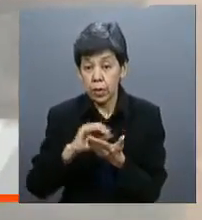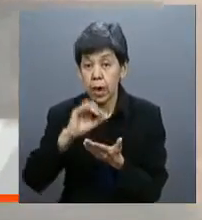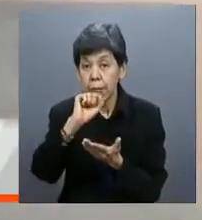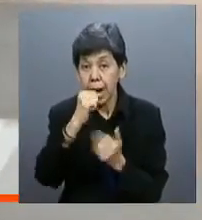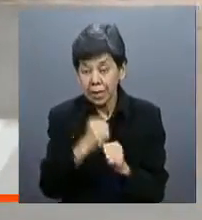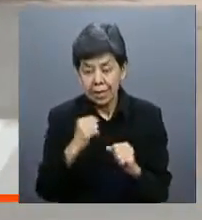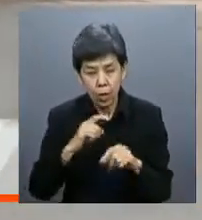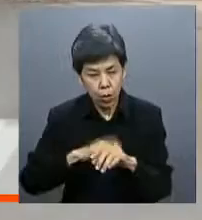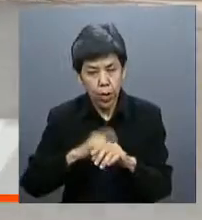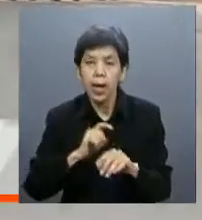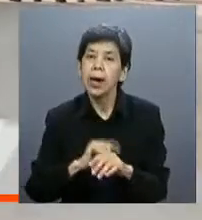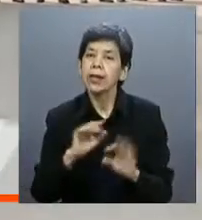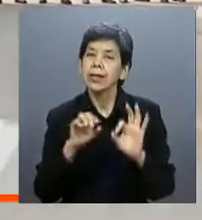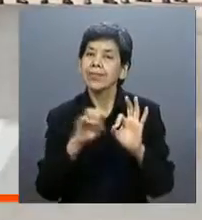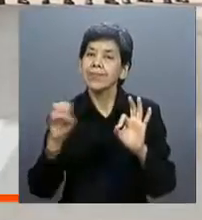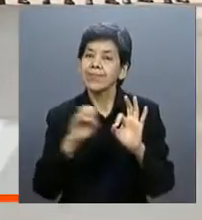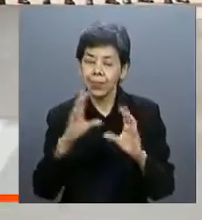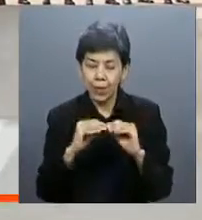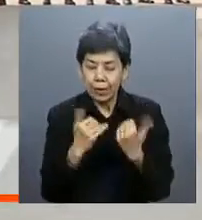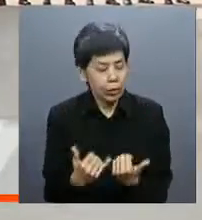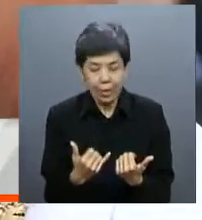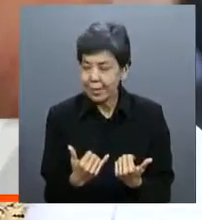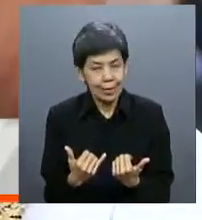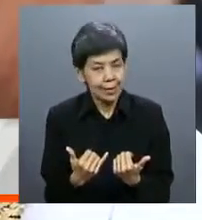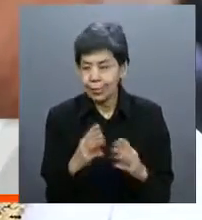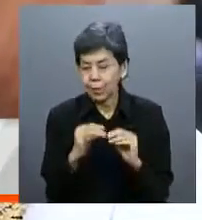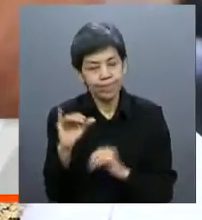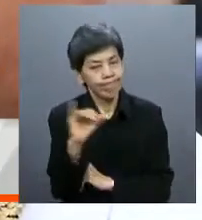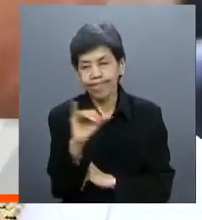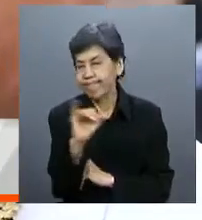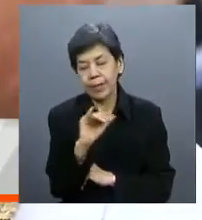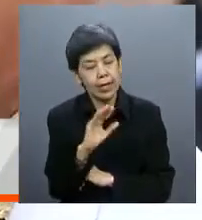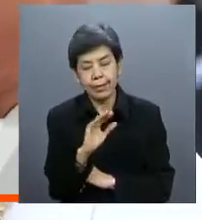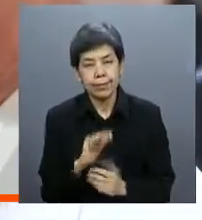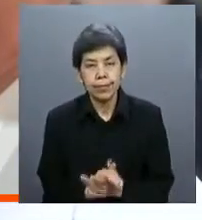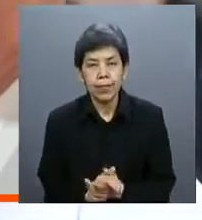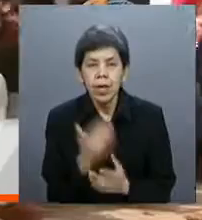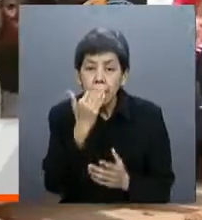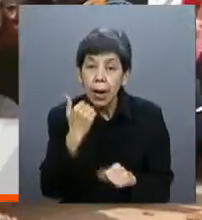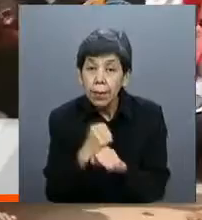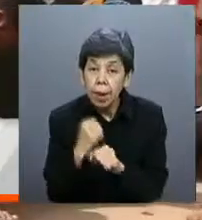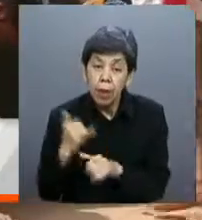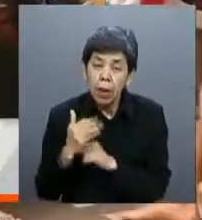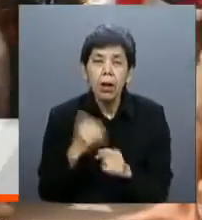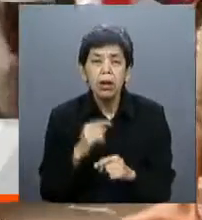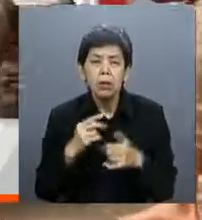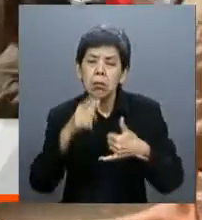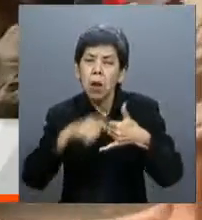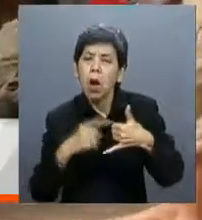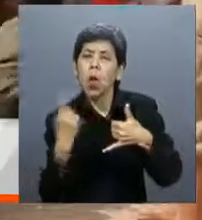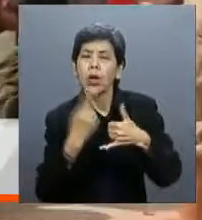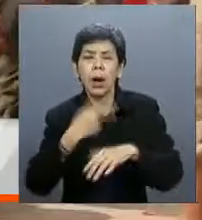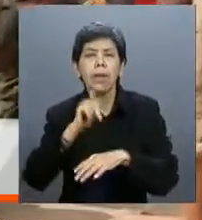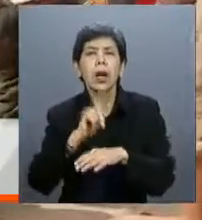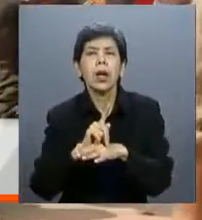ำหนดการจะเริ่มขึ้นตั้งแต่เวลา 9:00 น.แต่จนถึงขณะนี้ยังไม่สามารถเปิดประชุมได้เนื่องจากมีเพียงนายสมัยภักมีประ